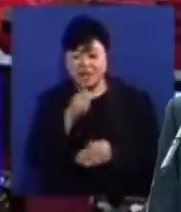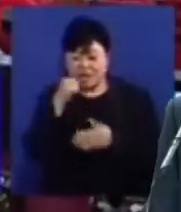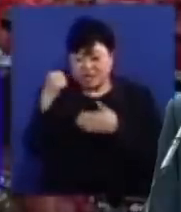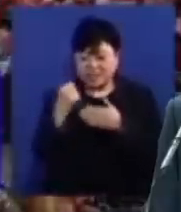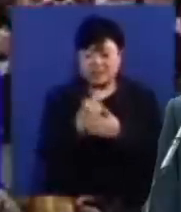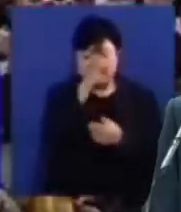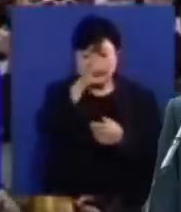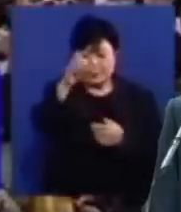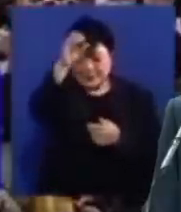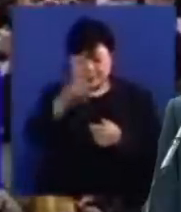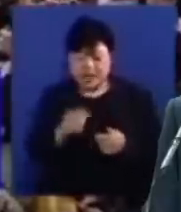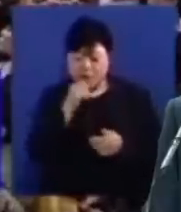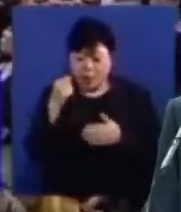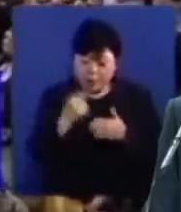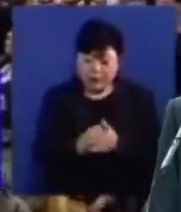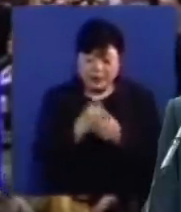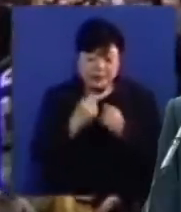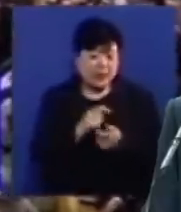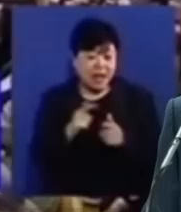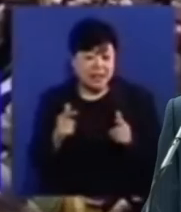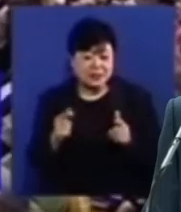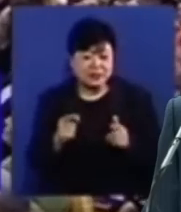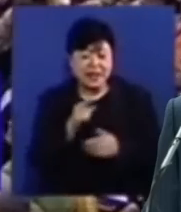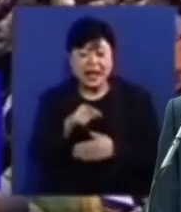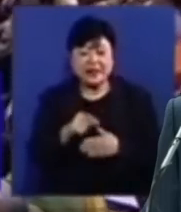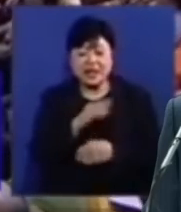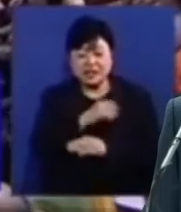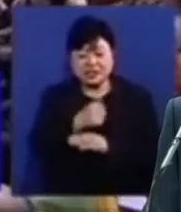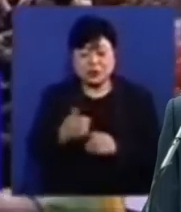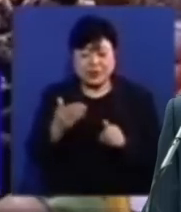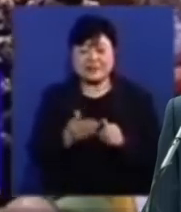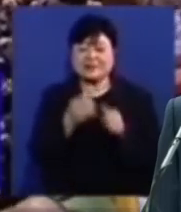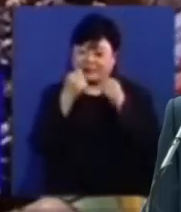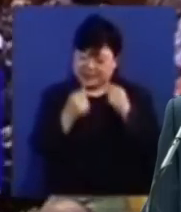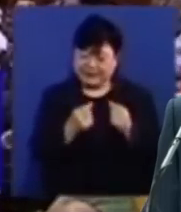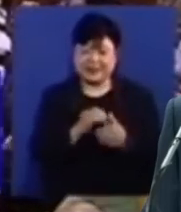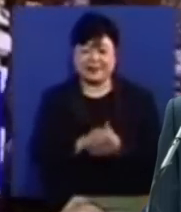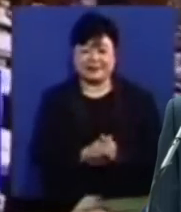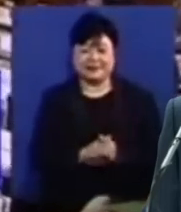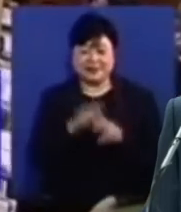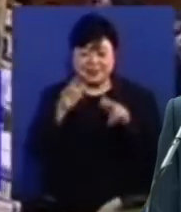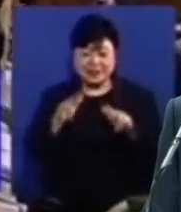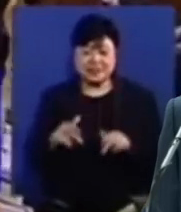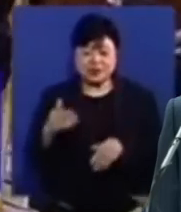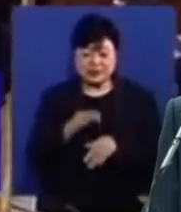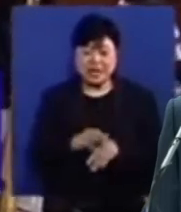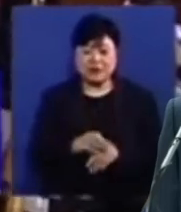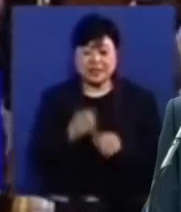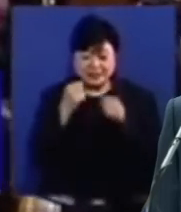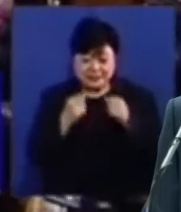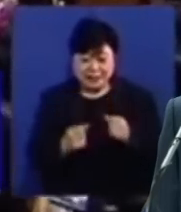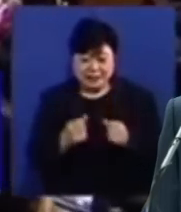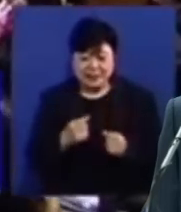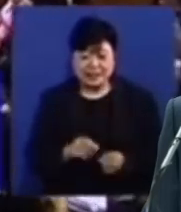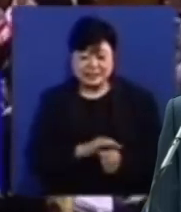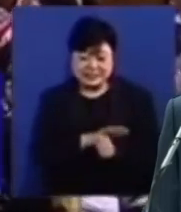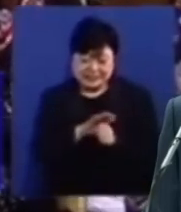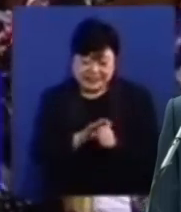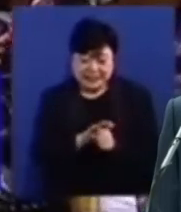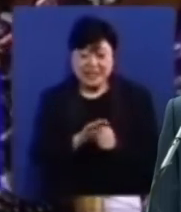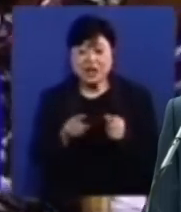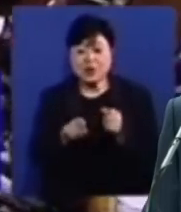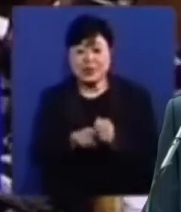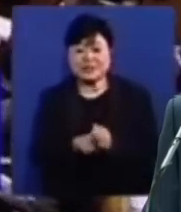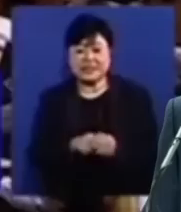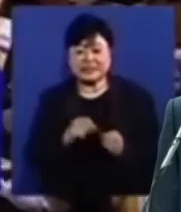박였나니 그런즉 이제는 내가 산 것이 아니요 오직 내 안에 그리스도께서 사신 것이라. 이제 내가 육체 가운데 사는 것은 나를 사랑하사 나를 위하여